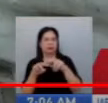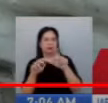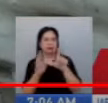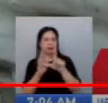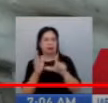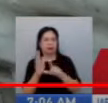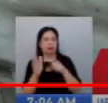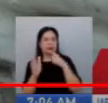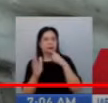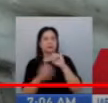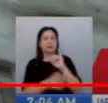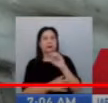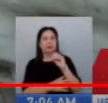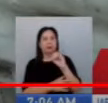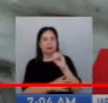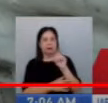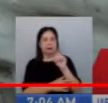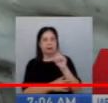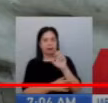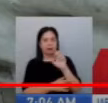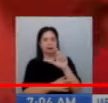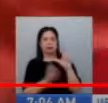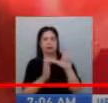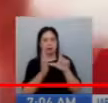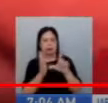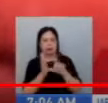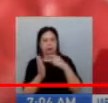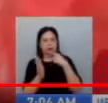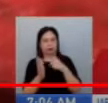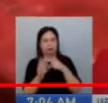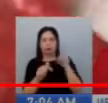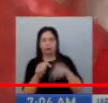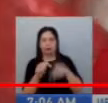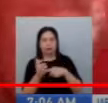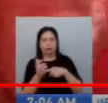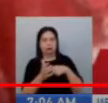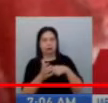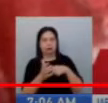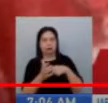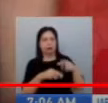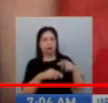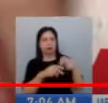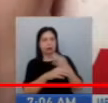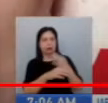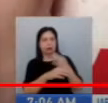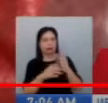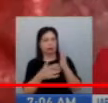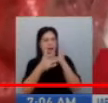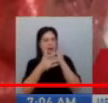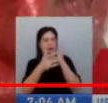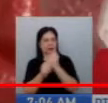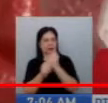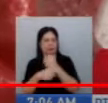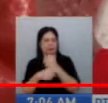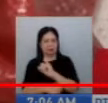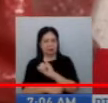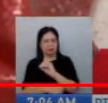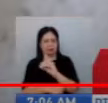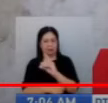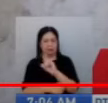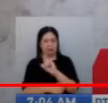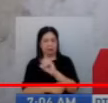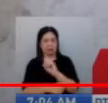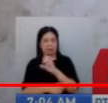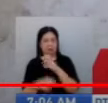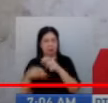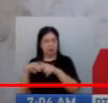ang gamiting asin. Sabi niya hindi kaya ng mga salt farmer ang teknolohiya sa paggawa ng iodized salt kaya